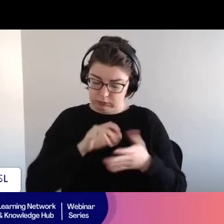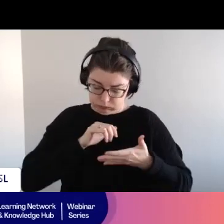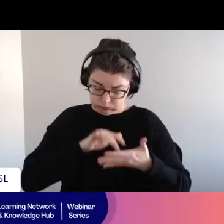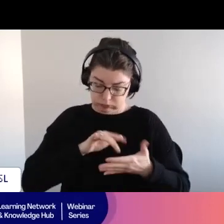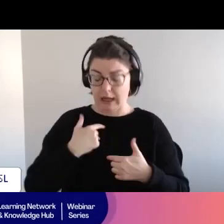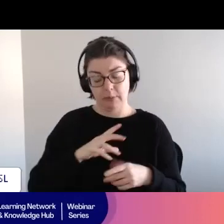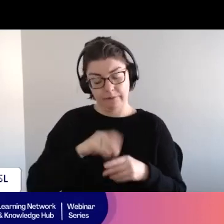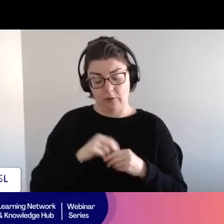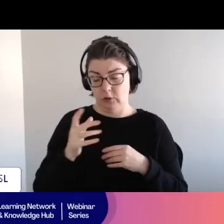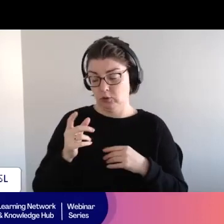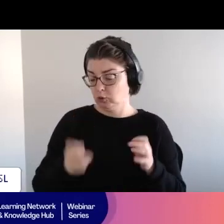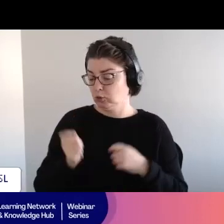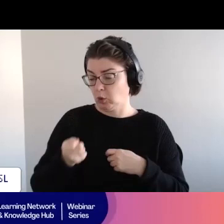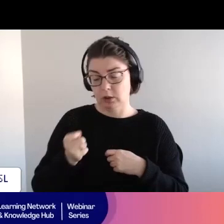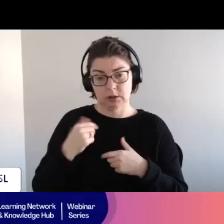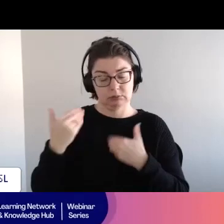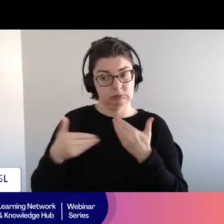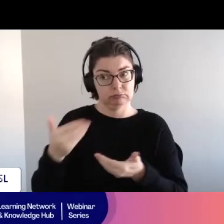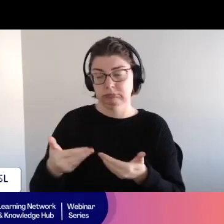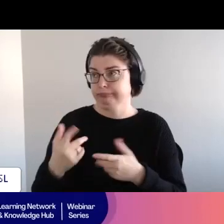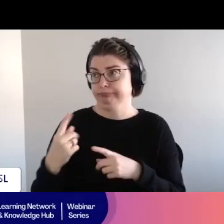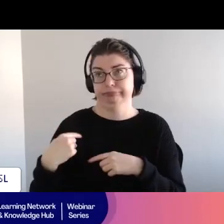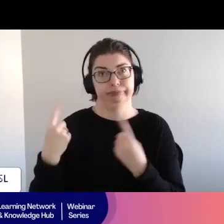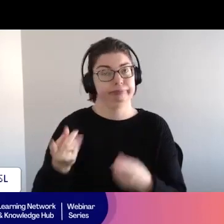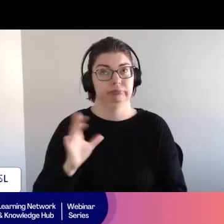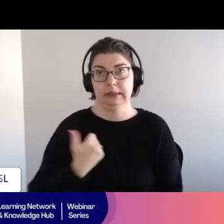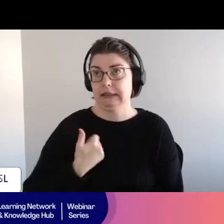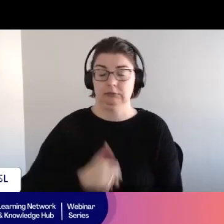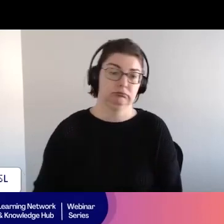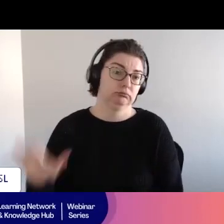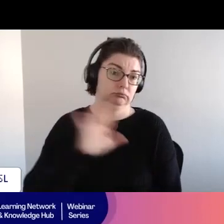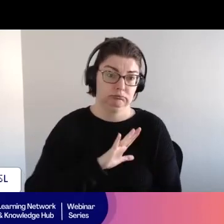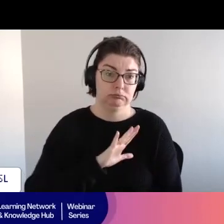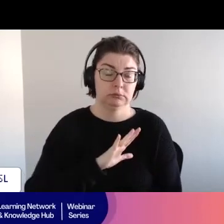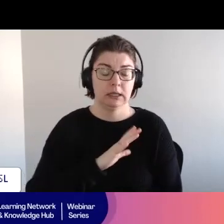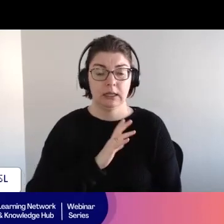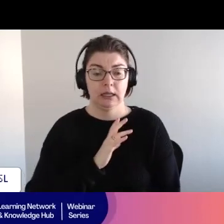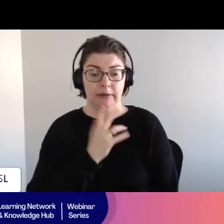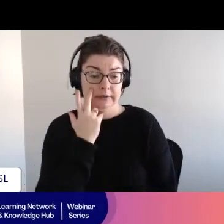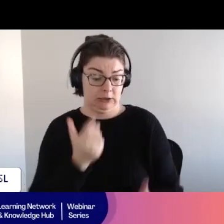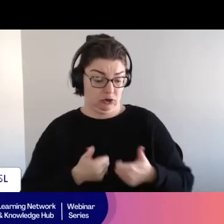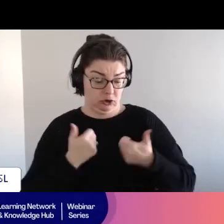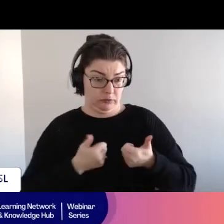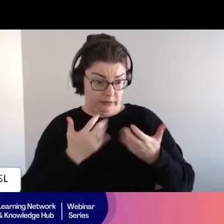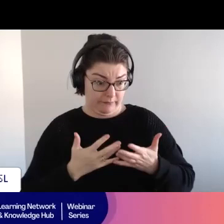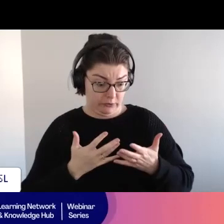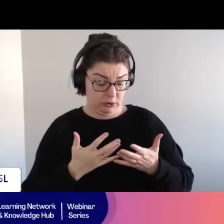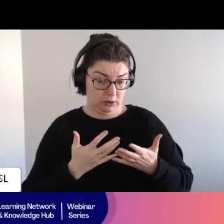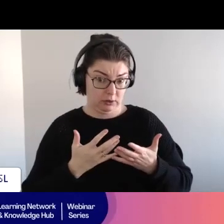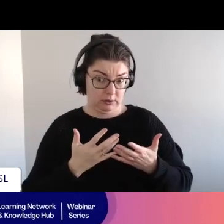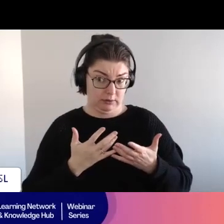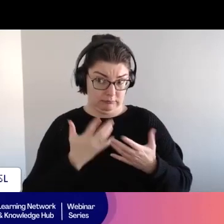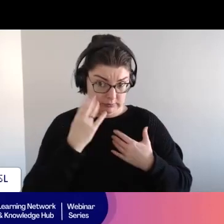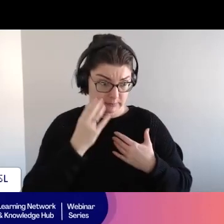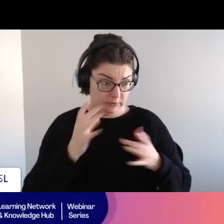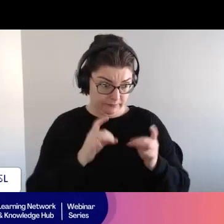moi je participe au litige partout au Canada je vois les survivants te viennent